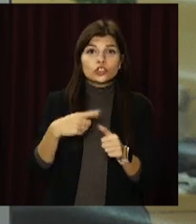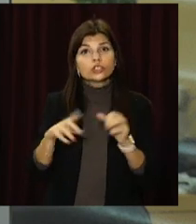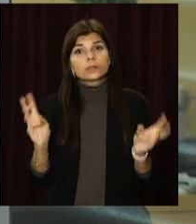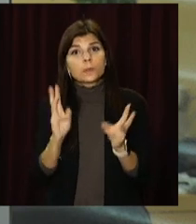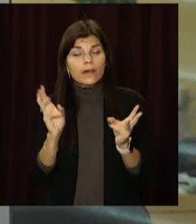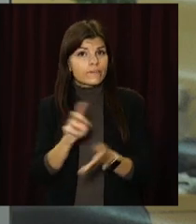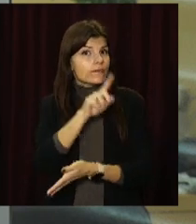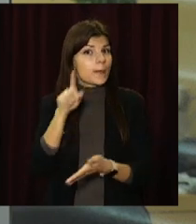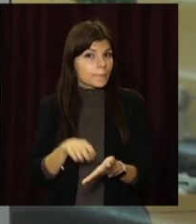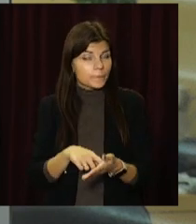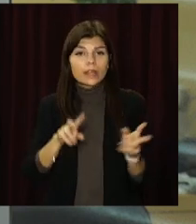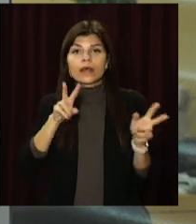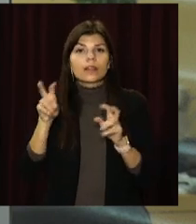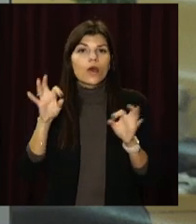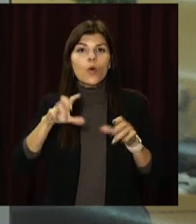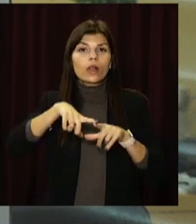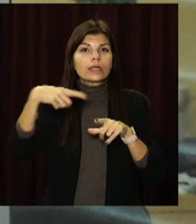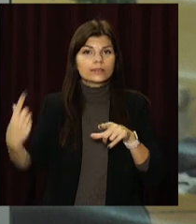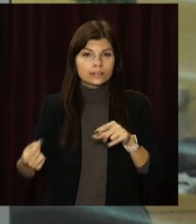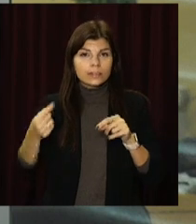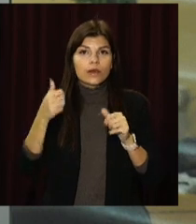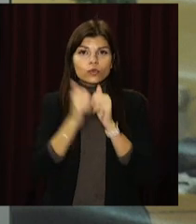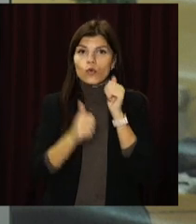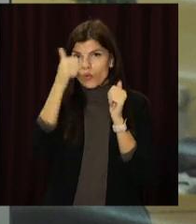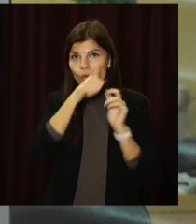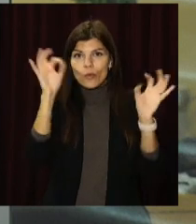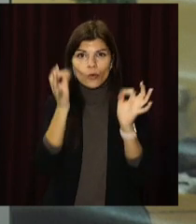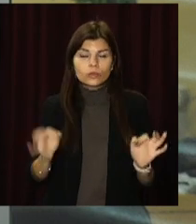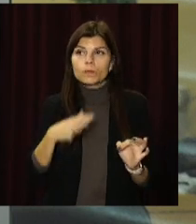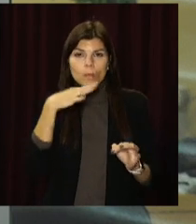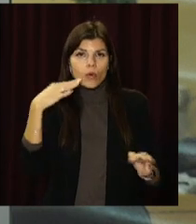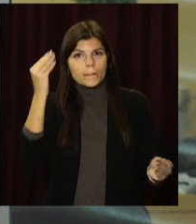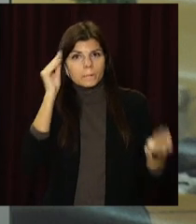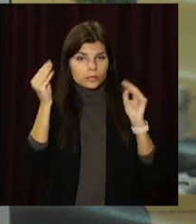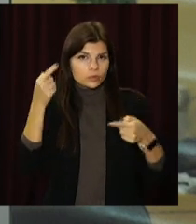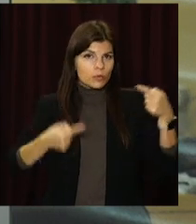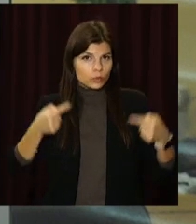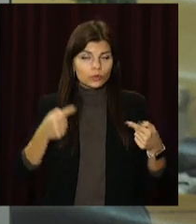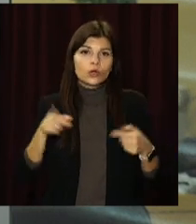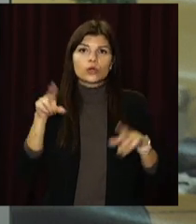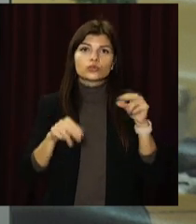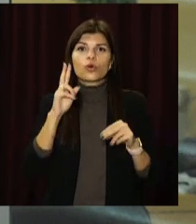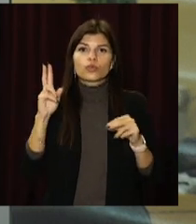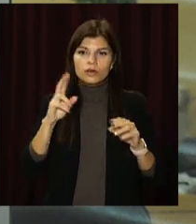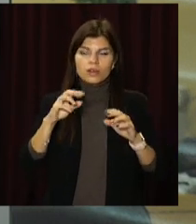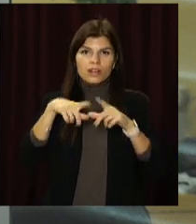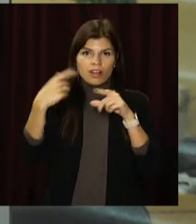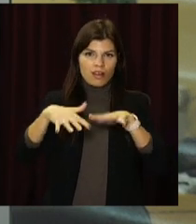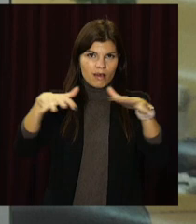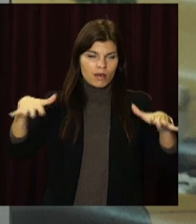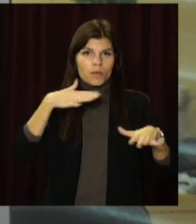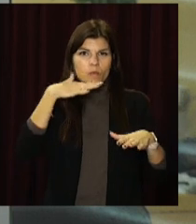чому питання. Тема опалого листя щорічно викликає багато дискусій. Одні вважають, що воно псує вигляд газонів,